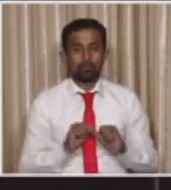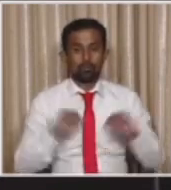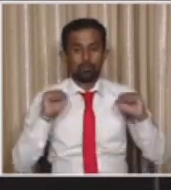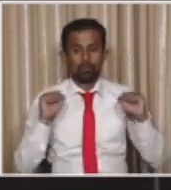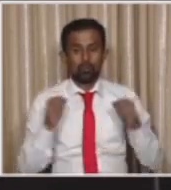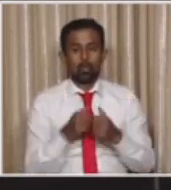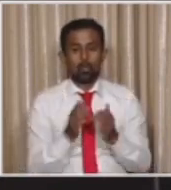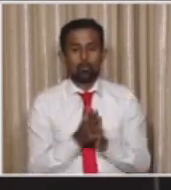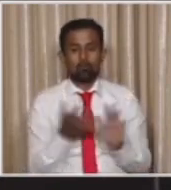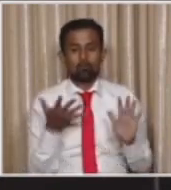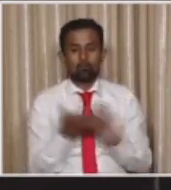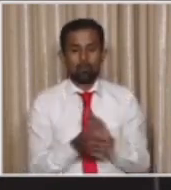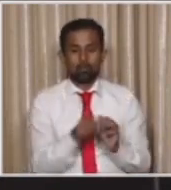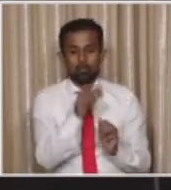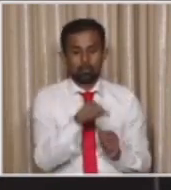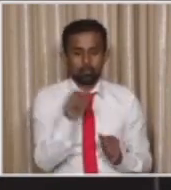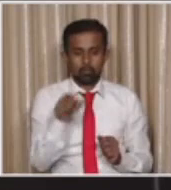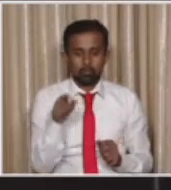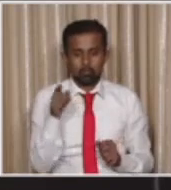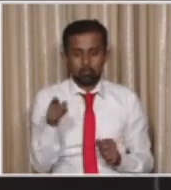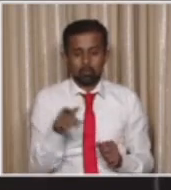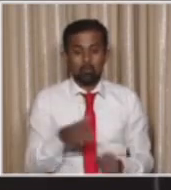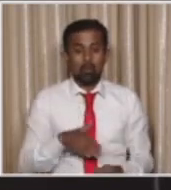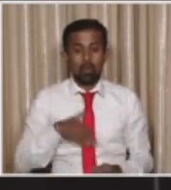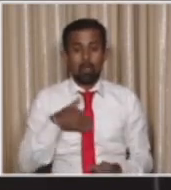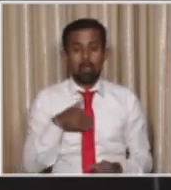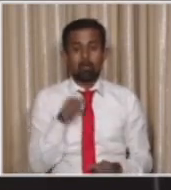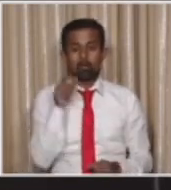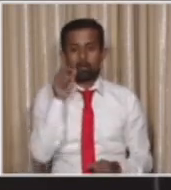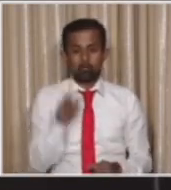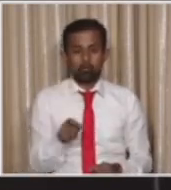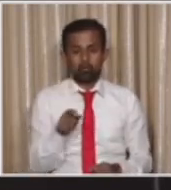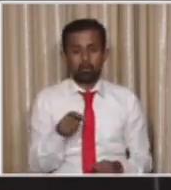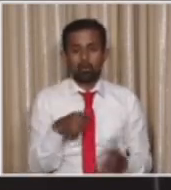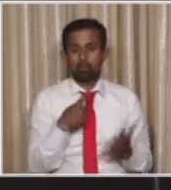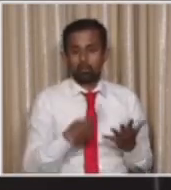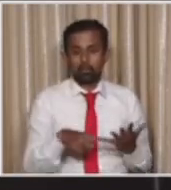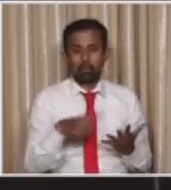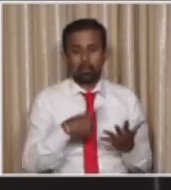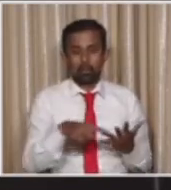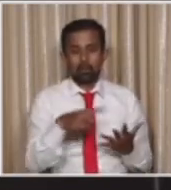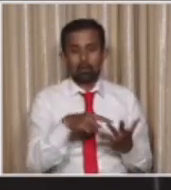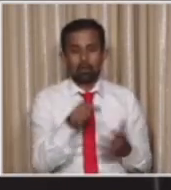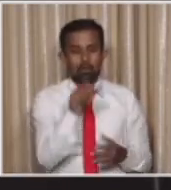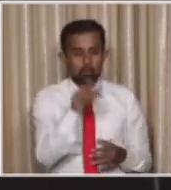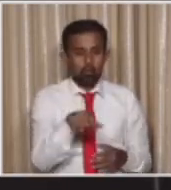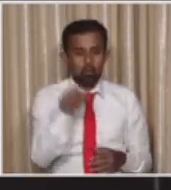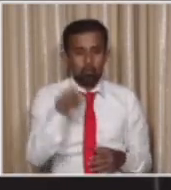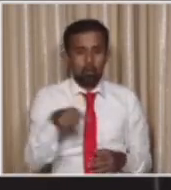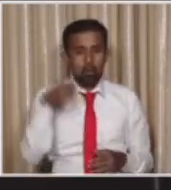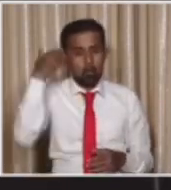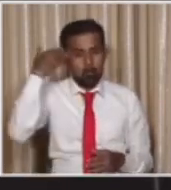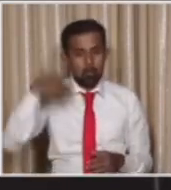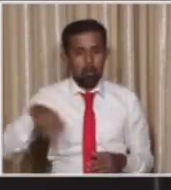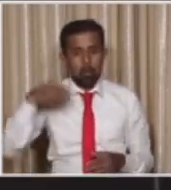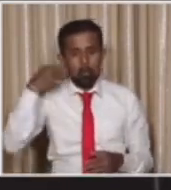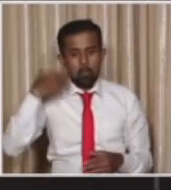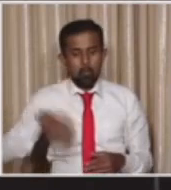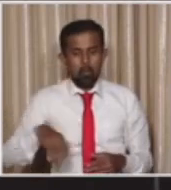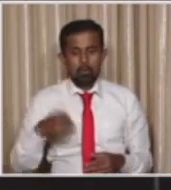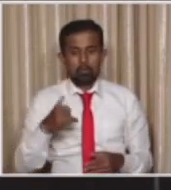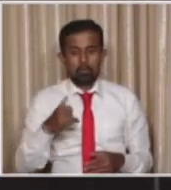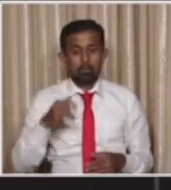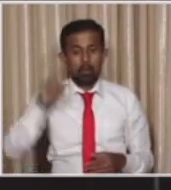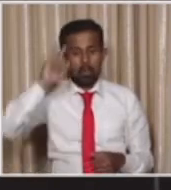සියලුම අපරාධකරුවන්ට ඒ අපරාධ කරන මුල් වෙච්ච අයට අද එකින් එක්කෙනා අද මේ යමින් යනවා සමහරුන්ට